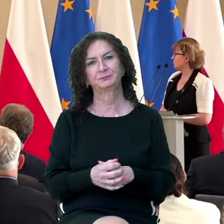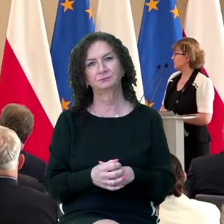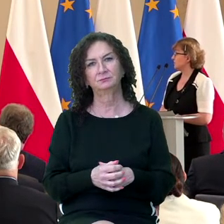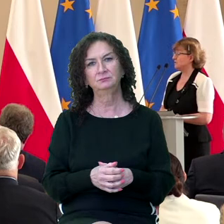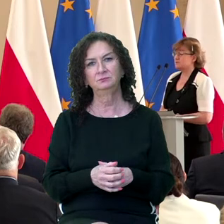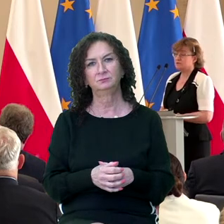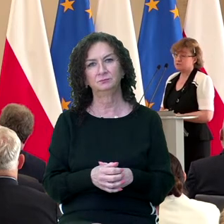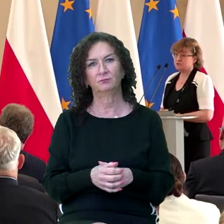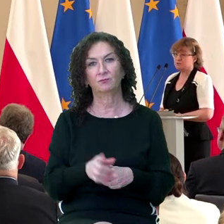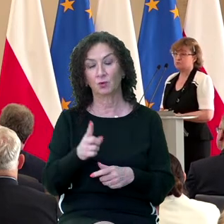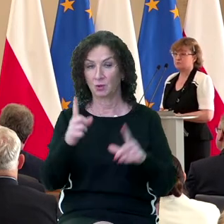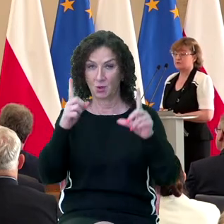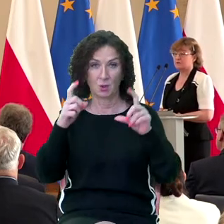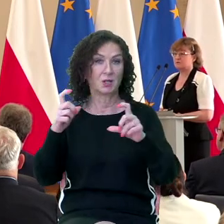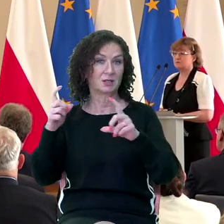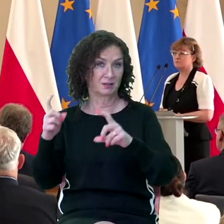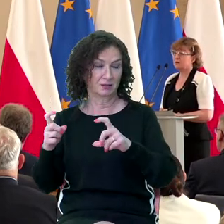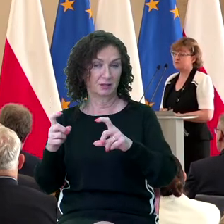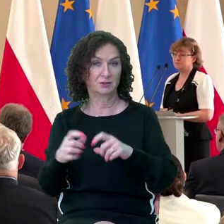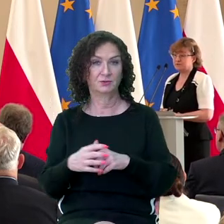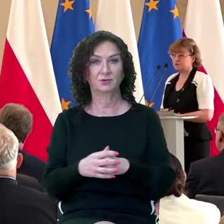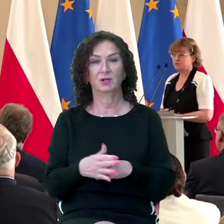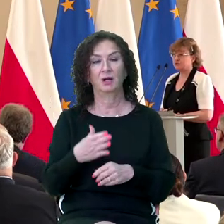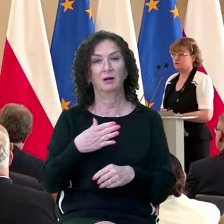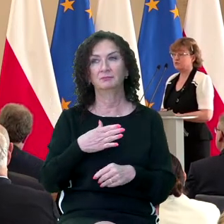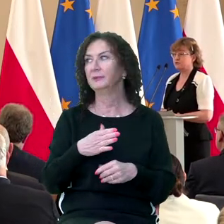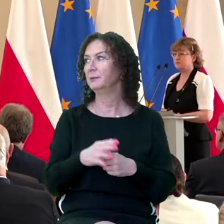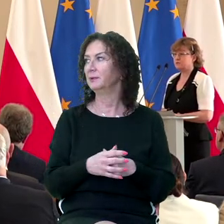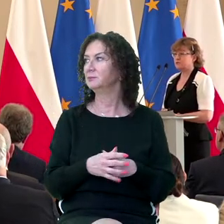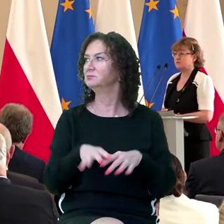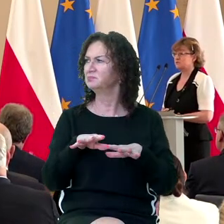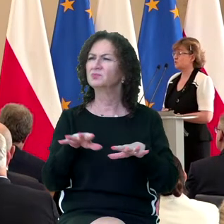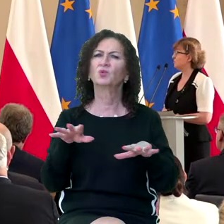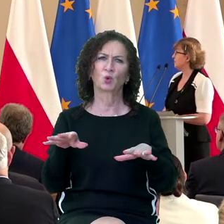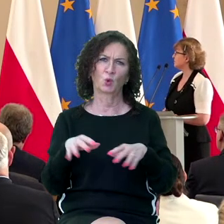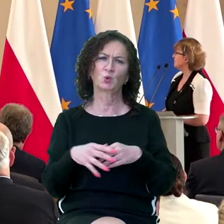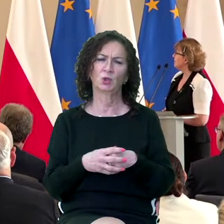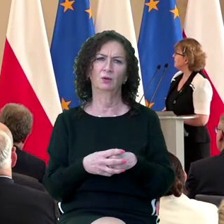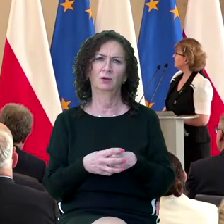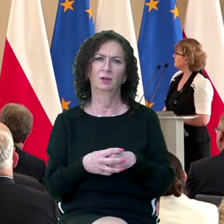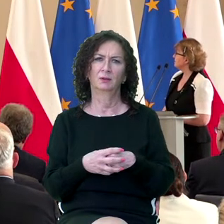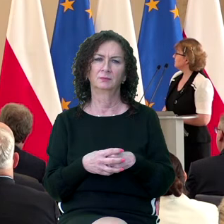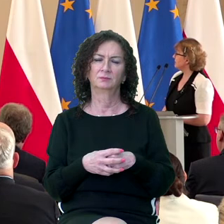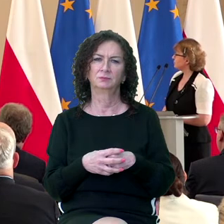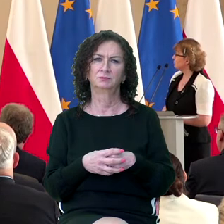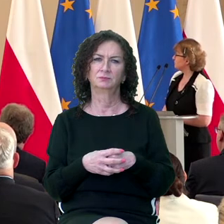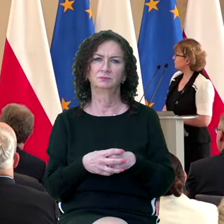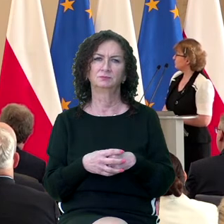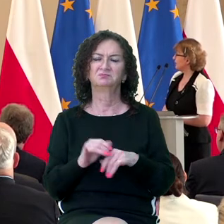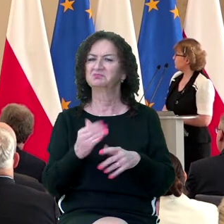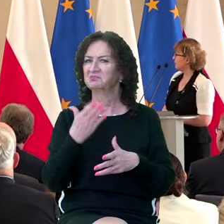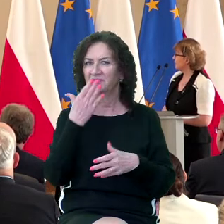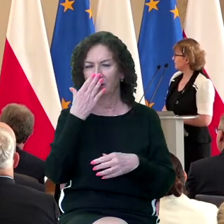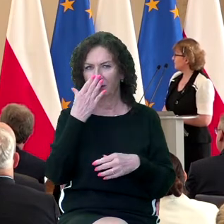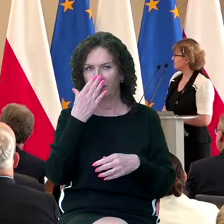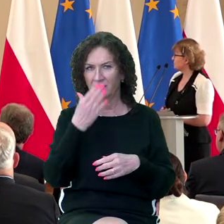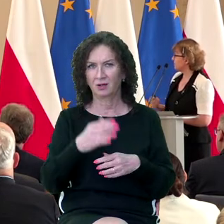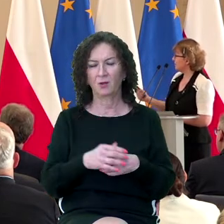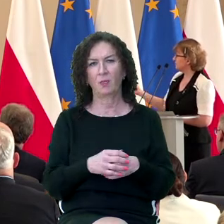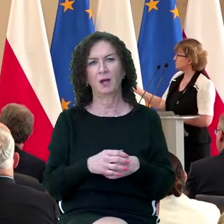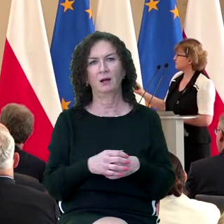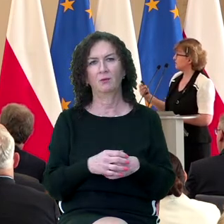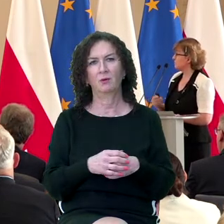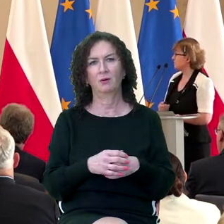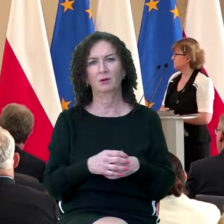państwo takie zdjęcia, które mamy w większej ilości w naszych zasobach. Jak to wyglądało, jak